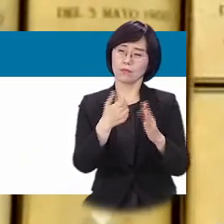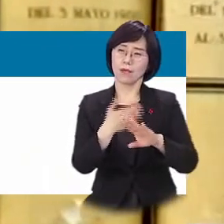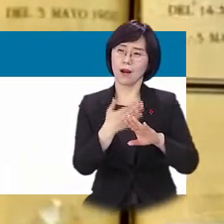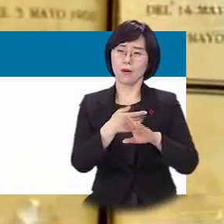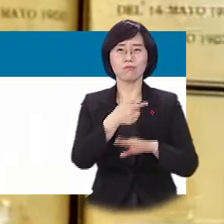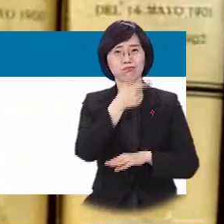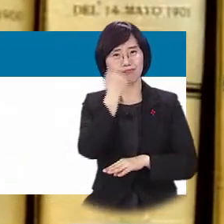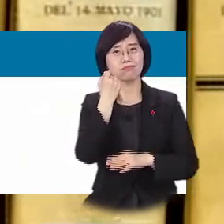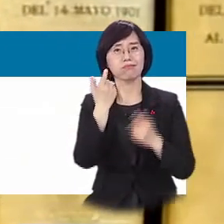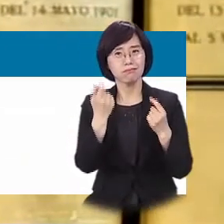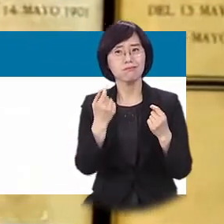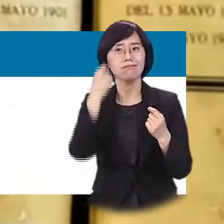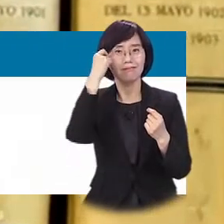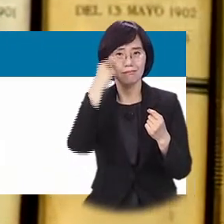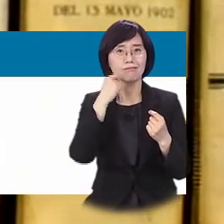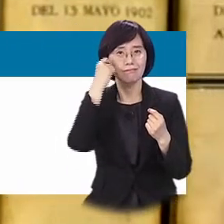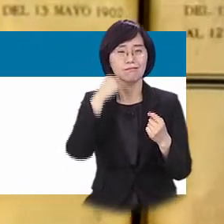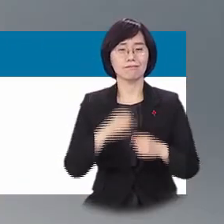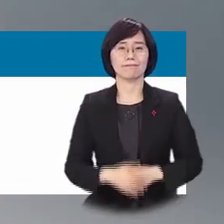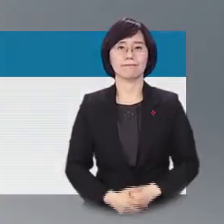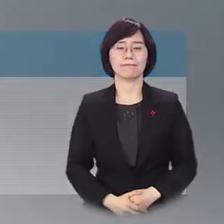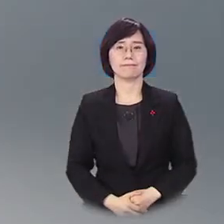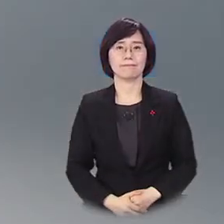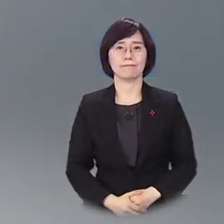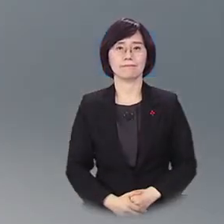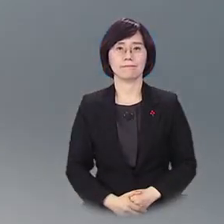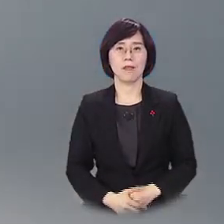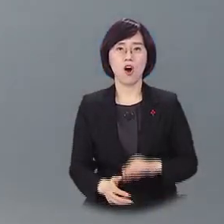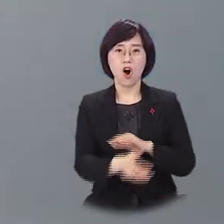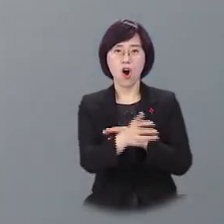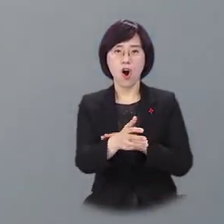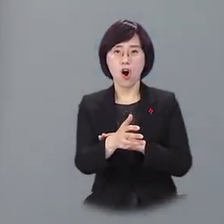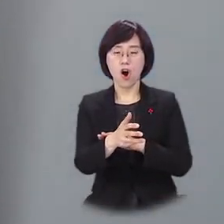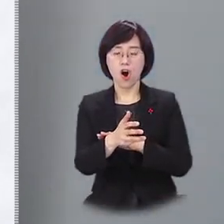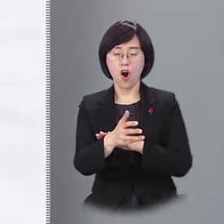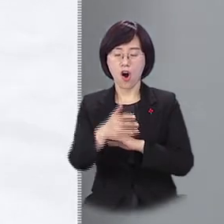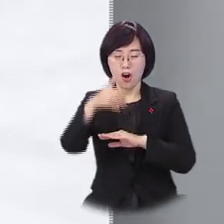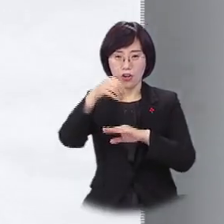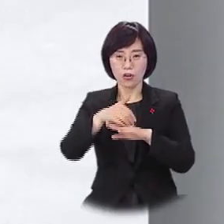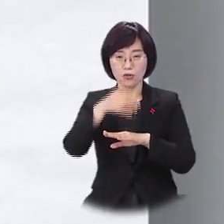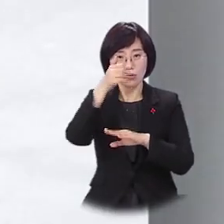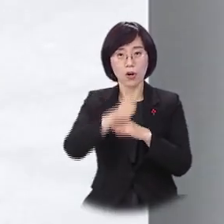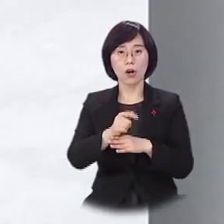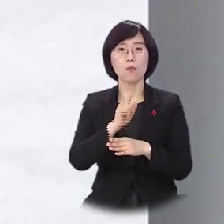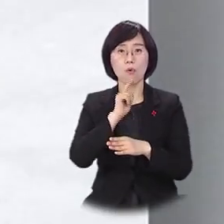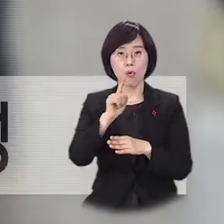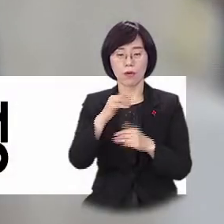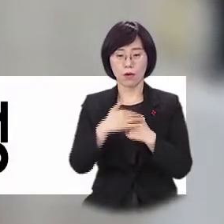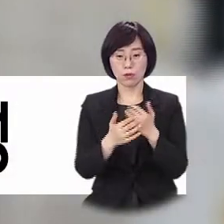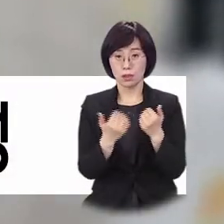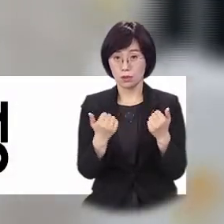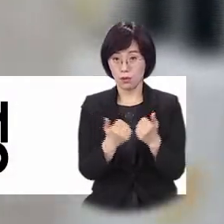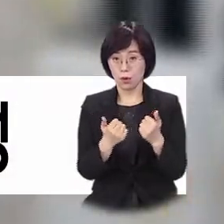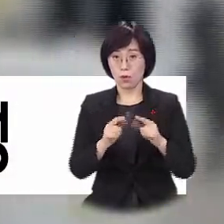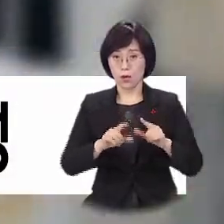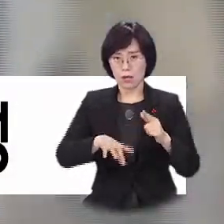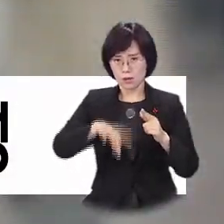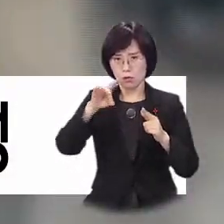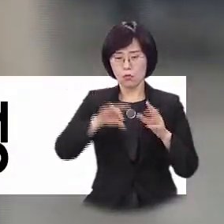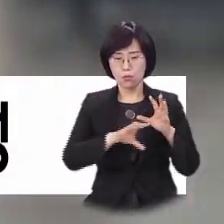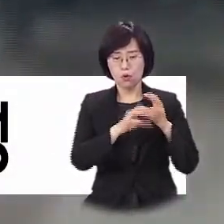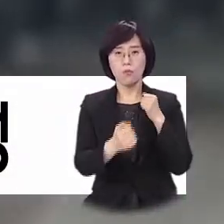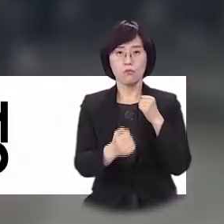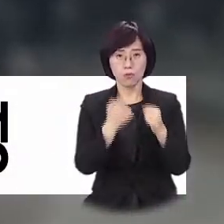인프라 이런 것들이 조금 떨어져요. 부실투성이 연수 결과를 내놓은 대구시의회. 올해 초 코로나